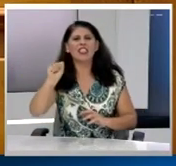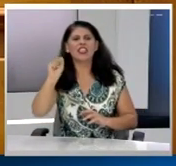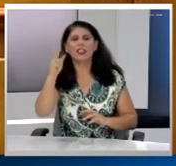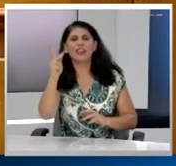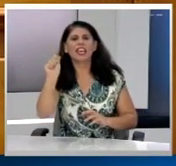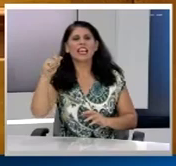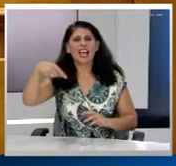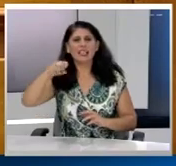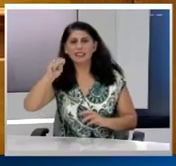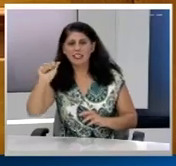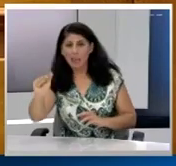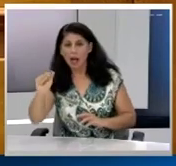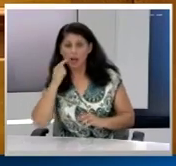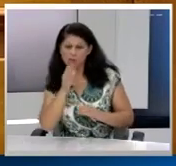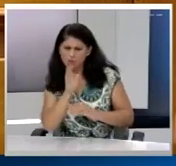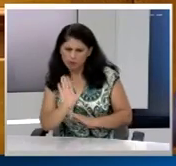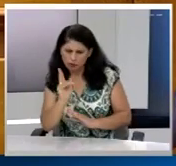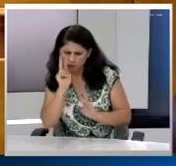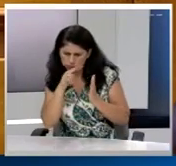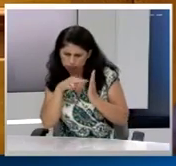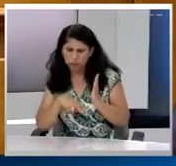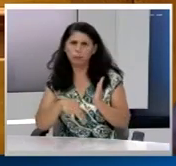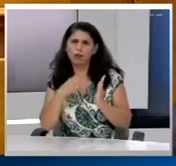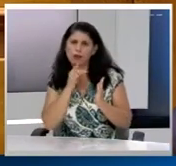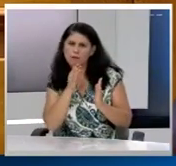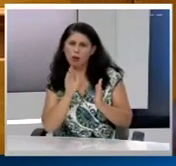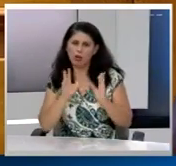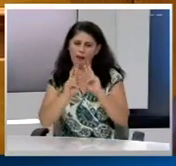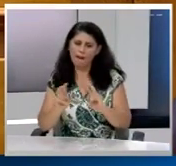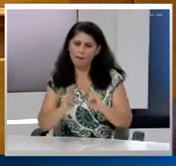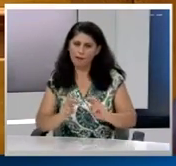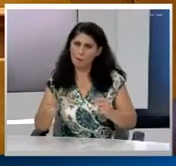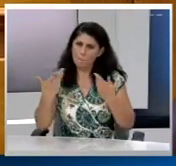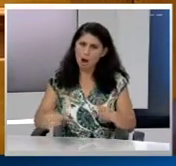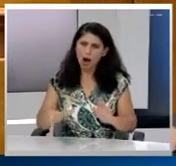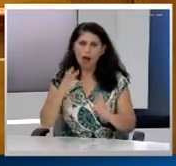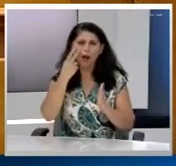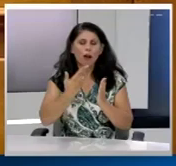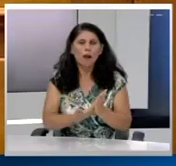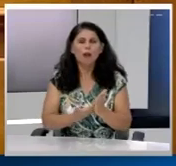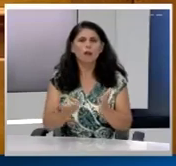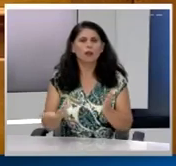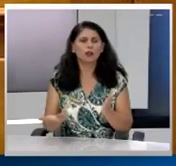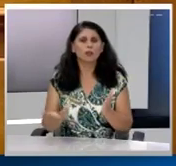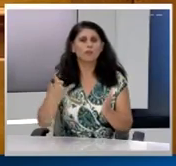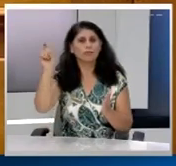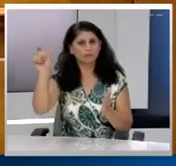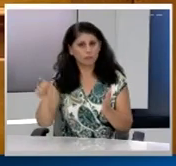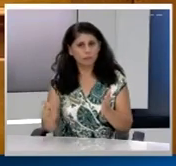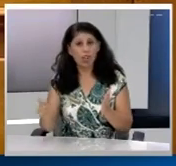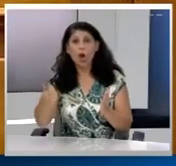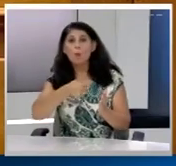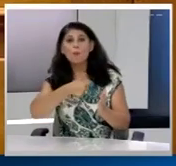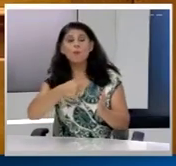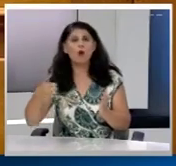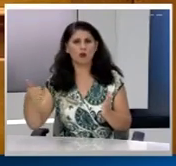πρόχειρη επίσης ματιά και μια πρόχειρη έρευνα την οποία κάναμε, διαπιστώσαμε ότι το